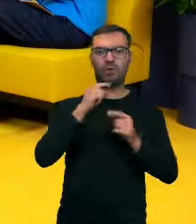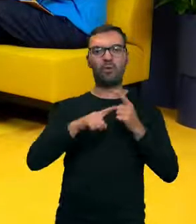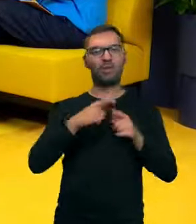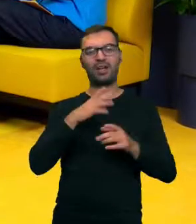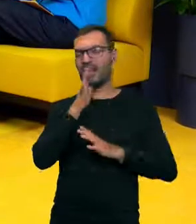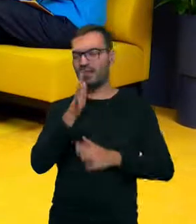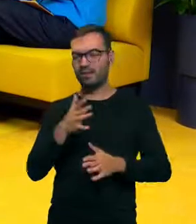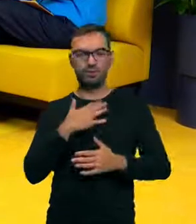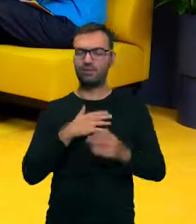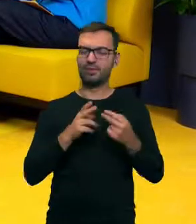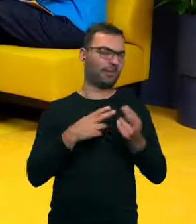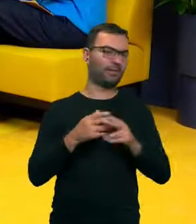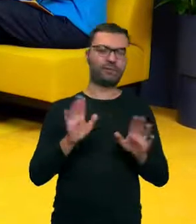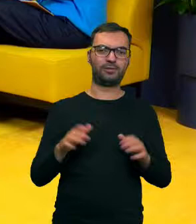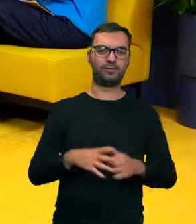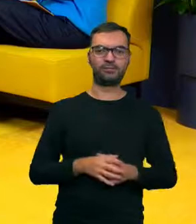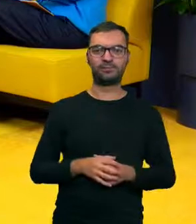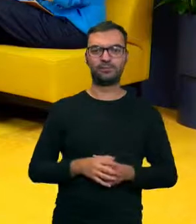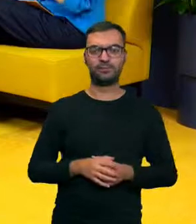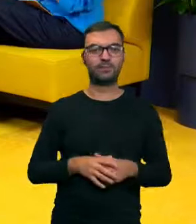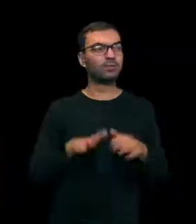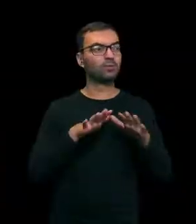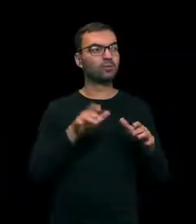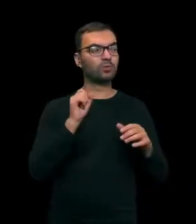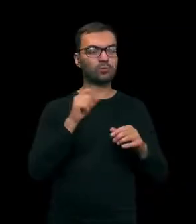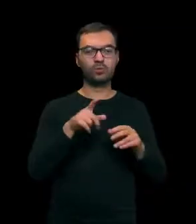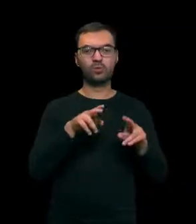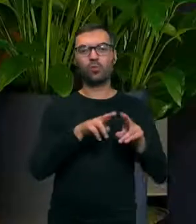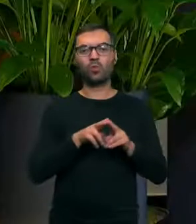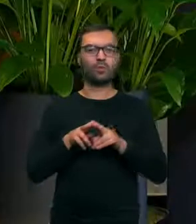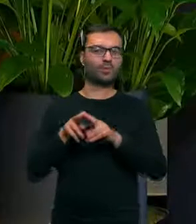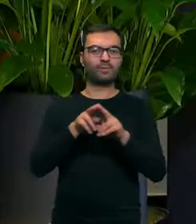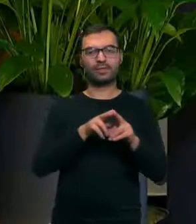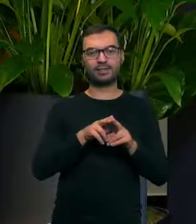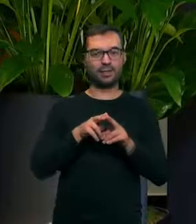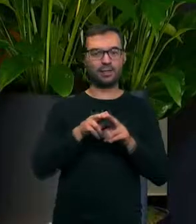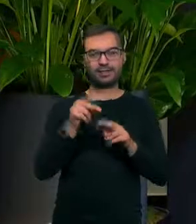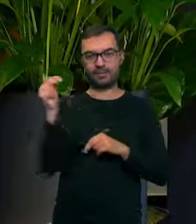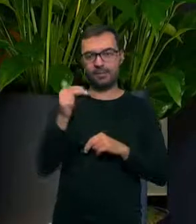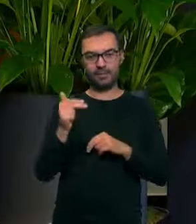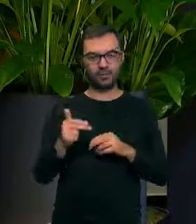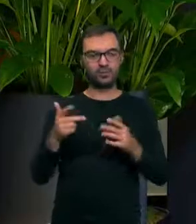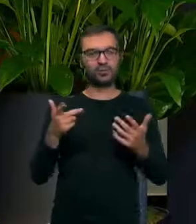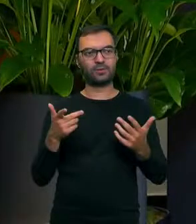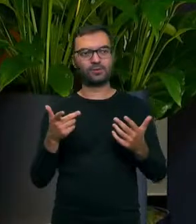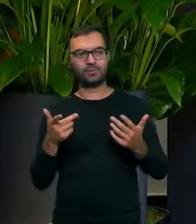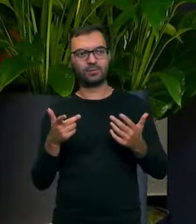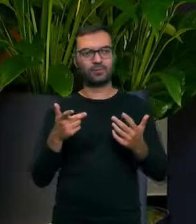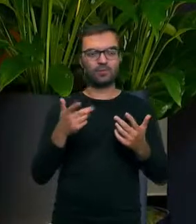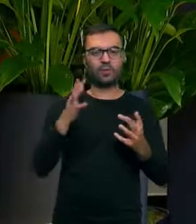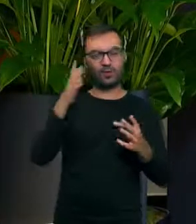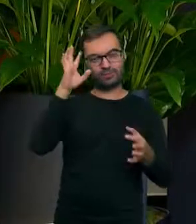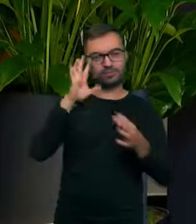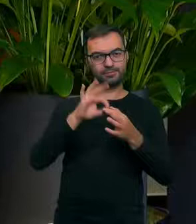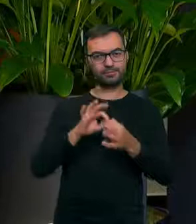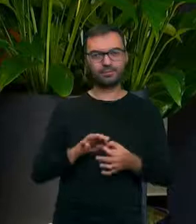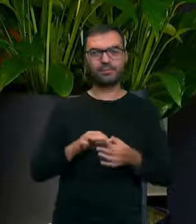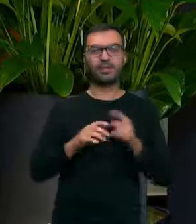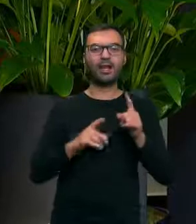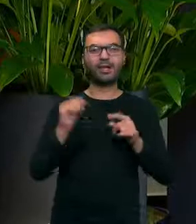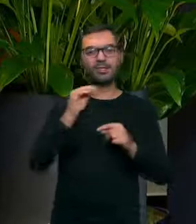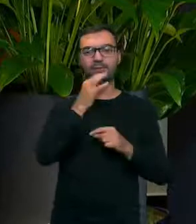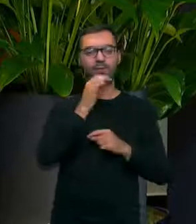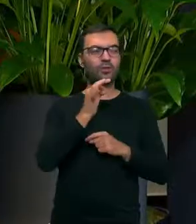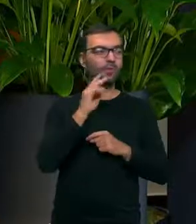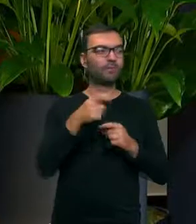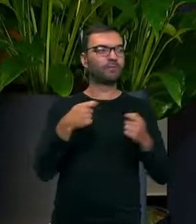nie, bo to jest nieistotne. Nie? Sporo tutaj jest takich uniwersalnych rzeczywiście płaszczyzn, które są rozpoznawalne, ale jeszcze muszę Cię, Tomek,